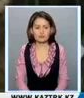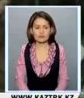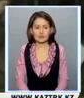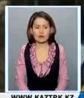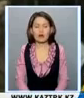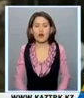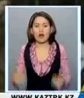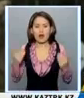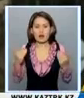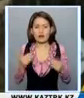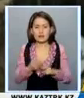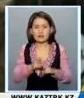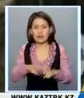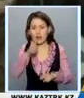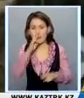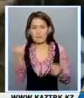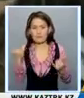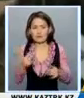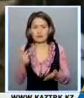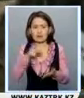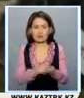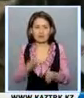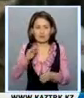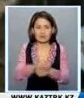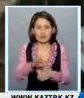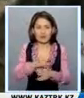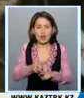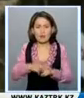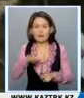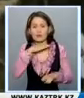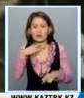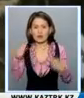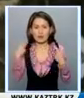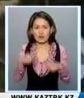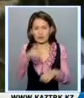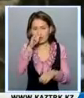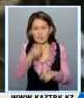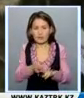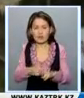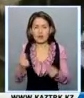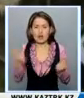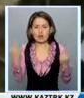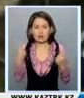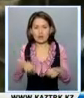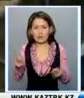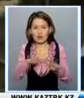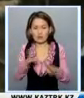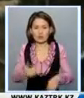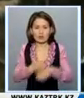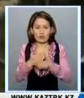Үкімет ауыл шаруашылығы мен мал шаруашылықтарына ешқандай өтемақы төлемейді. Сондықтан бізге банкрот қауіп төнсе де, қол үшін созар